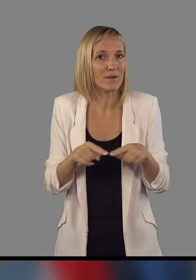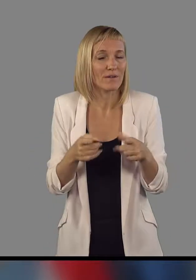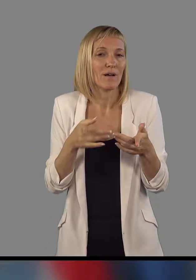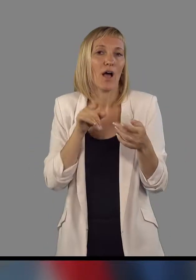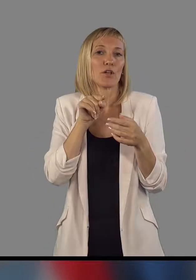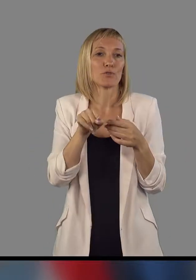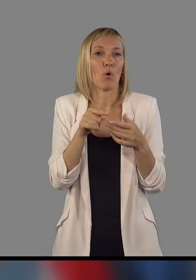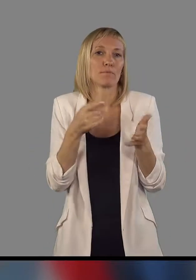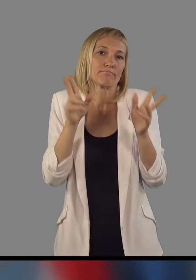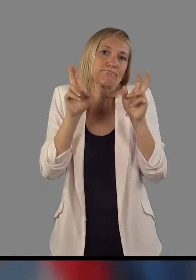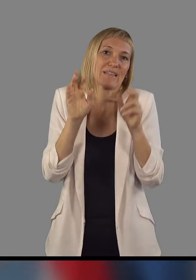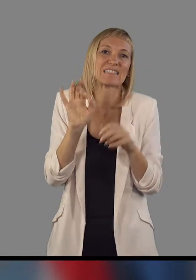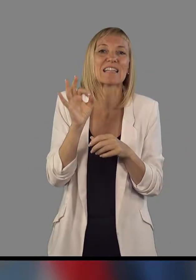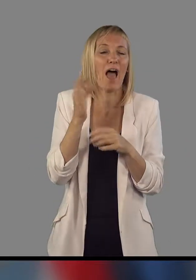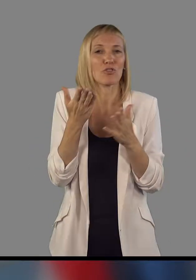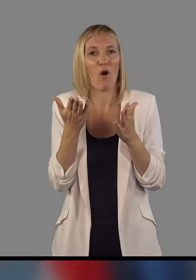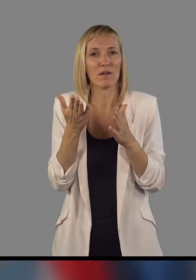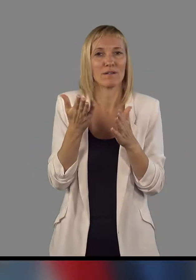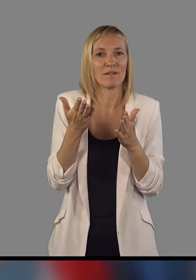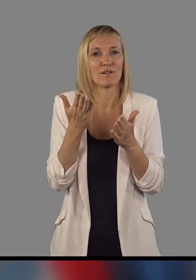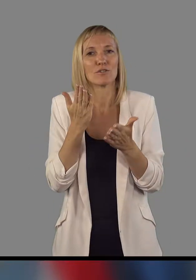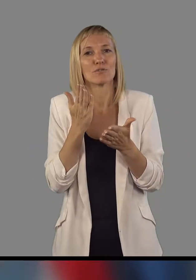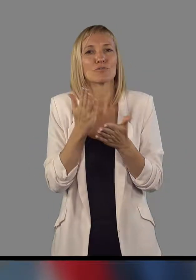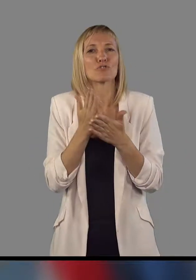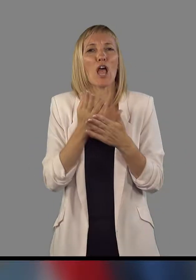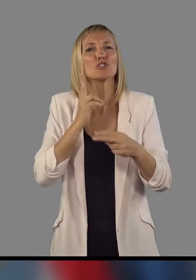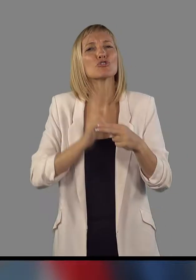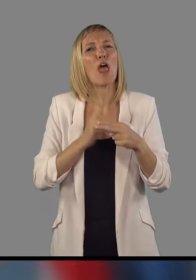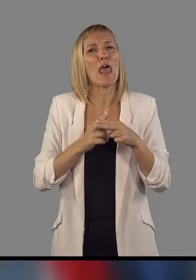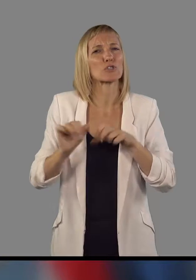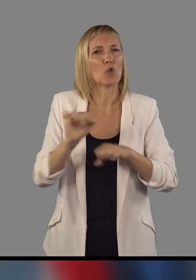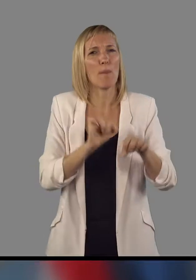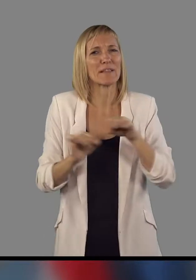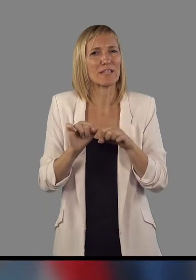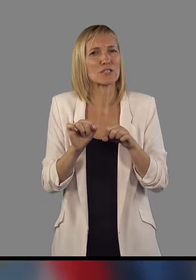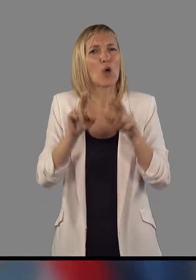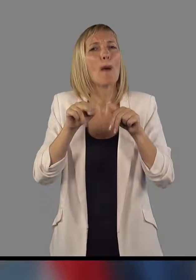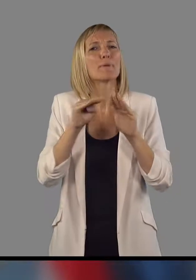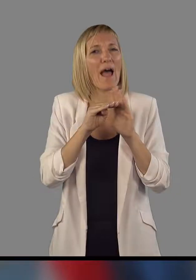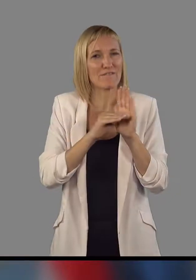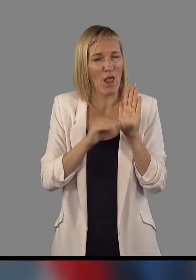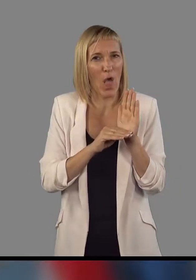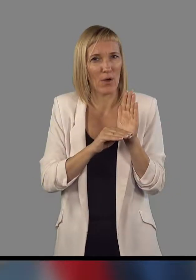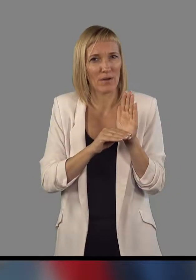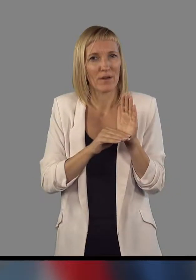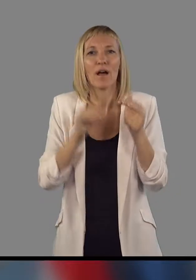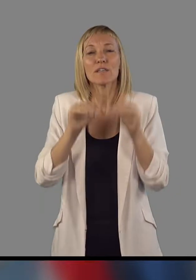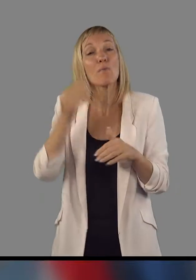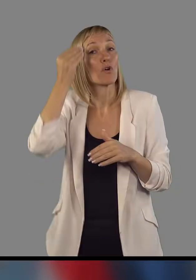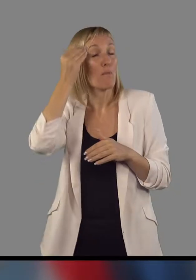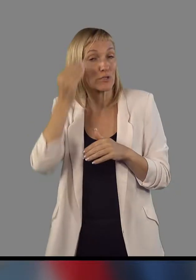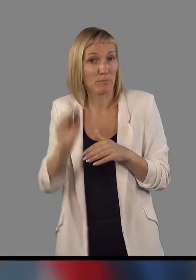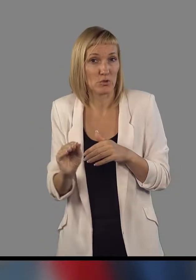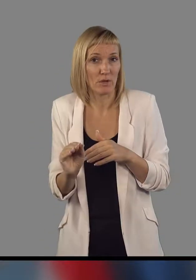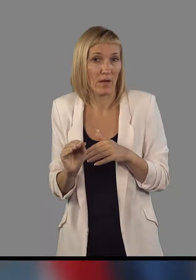takšno imamo ne zlato samo, ampak pravzaprav železobetonsko fiskalno pravilo, ki